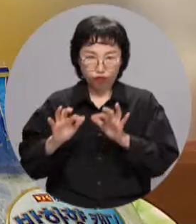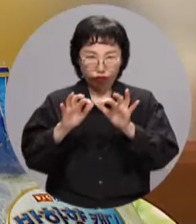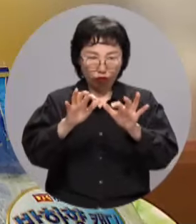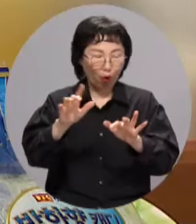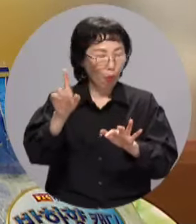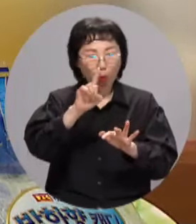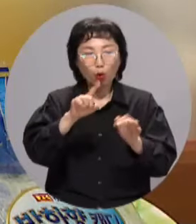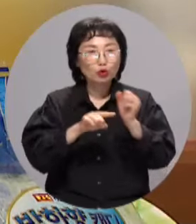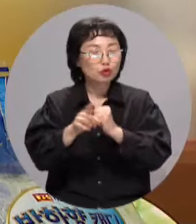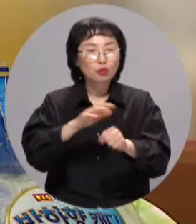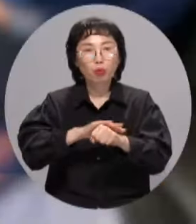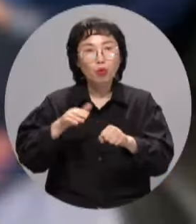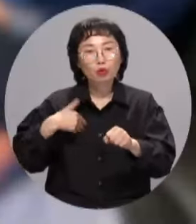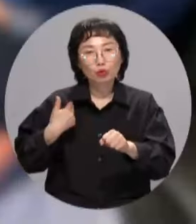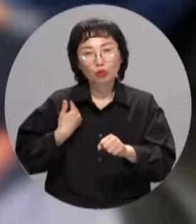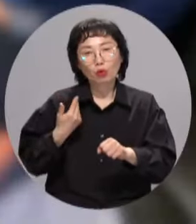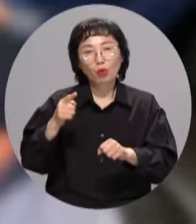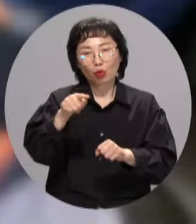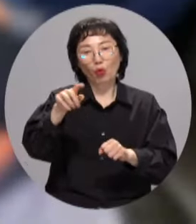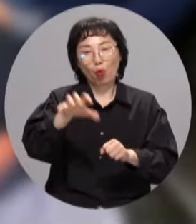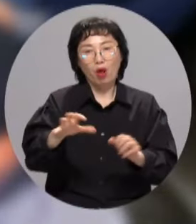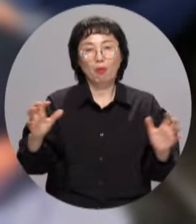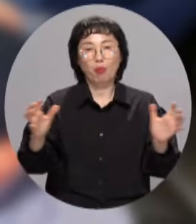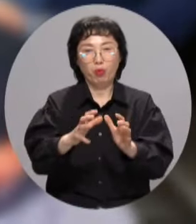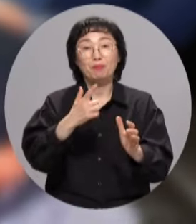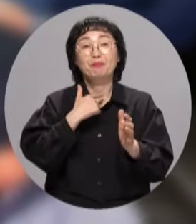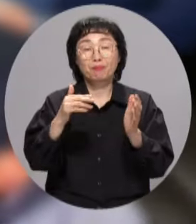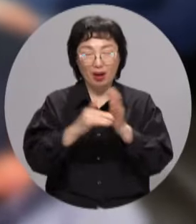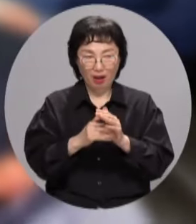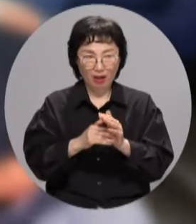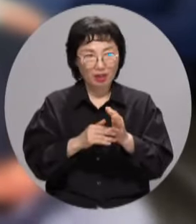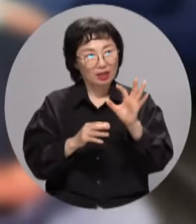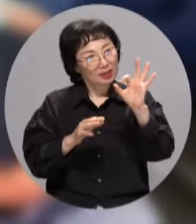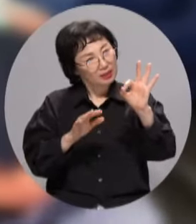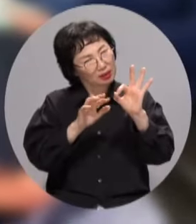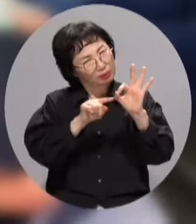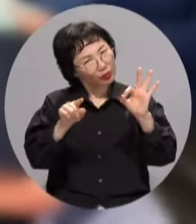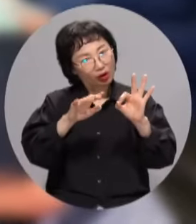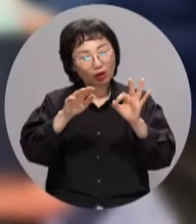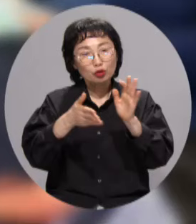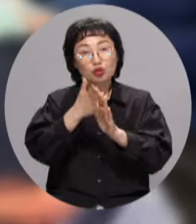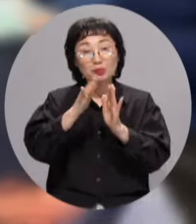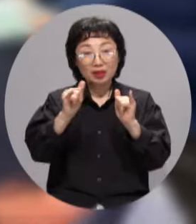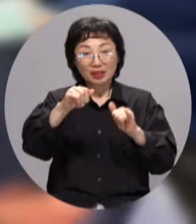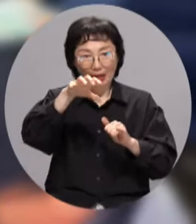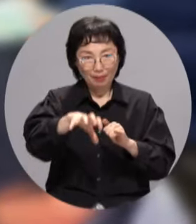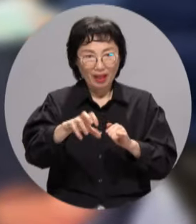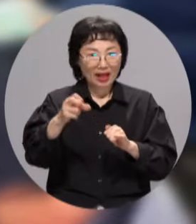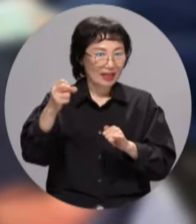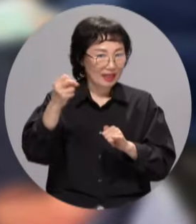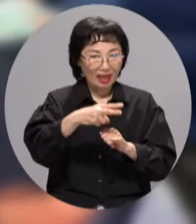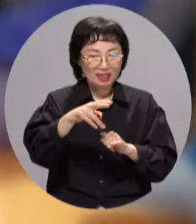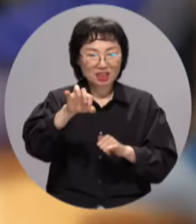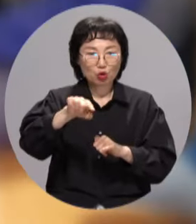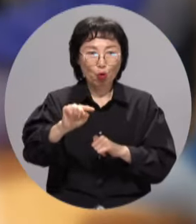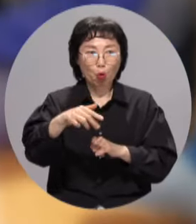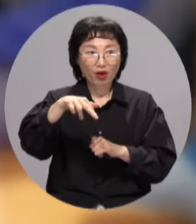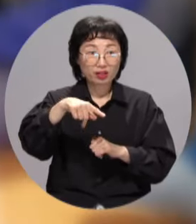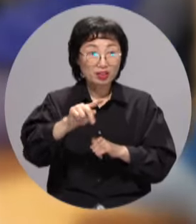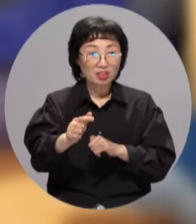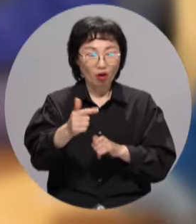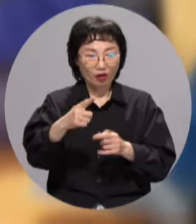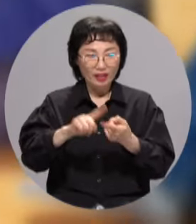뭣도 모르고 여기 왔지요. 한전 직원들은 10여 명의 마을 주민 앞에서 재가동을 앞둔 한빛원전의 안전성에